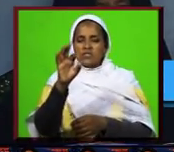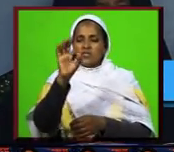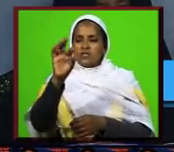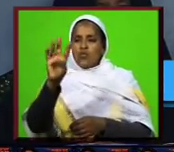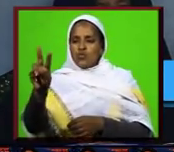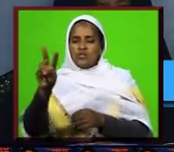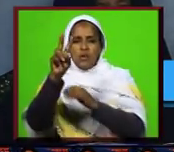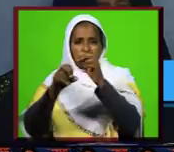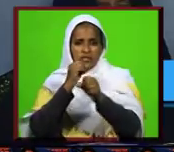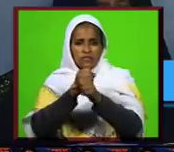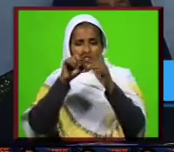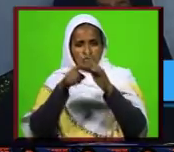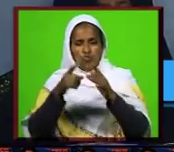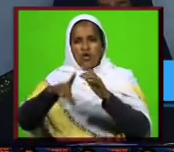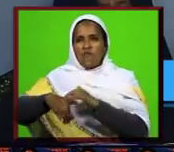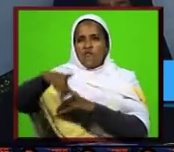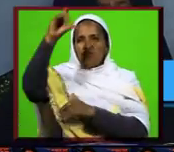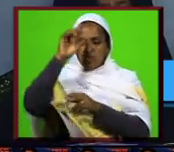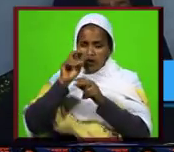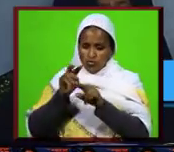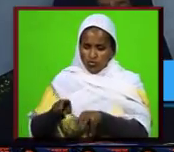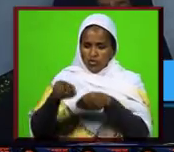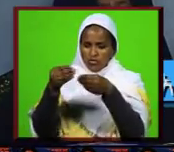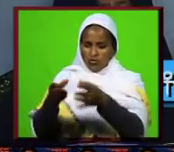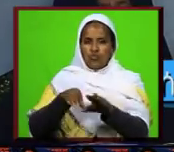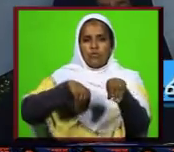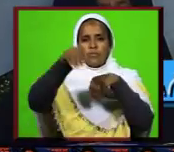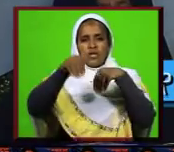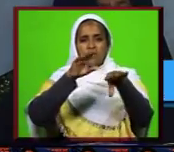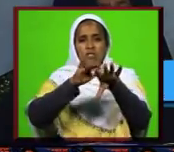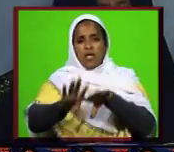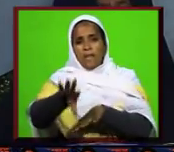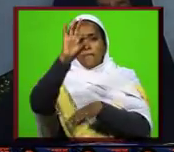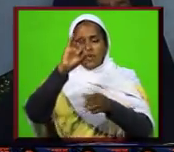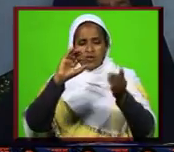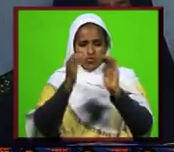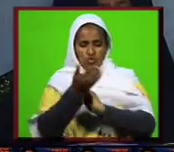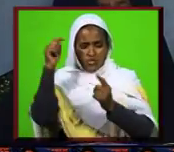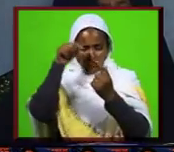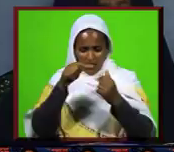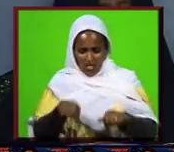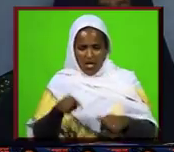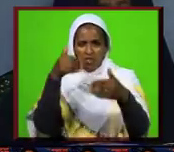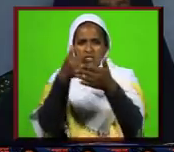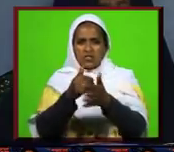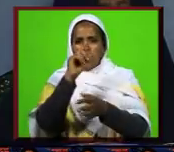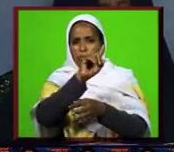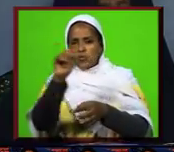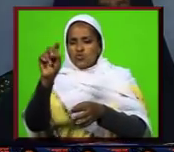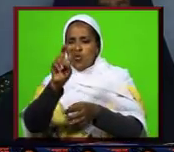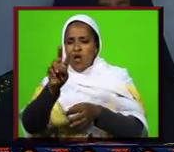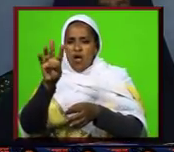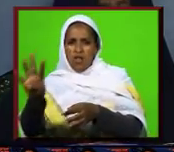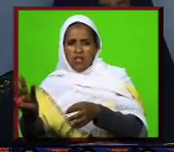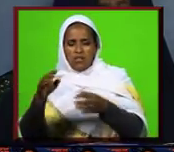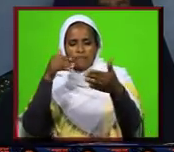ከ1992 ዓ.ም ጀምሮ ከፍተኛ ትኩረት ሰጥቶ በመንቀሳቀስ ላይ የሚገኝ ሲሆን እስከ ዛሬ ድረስም